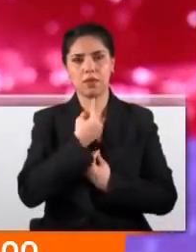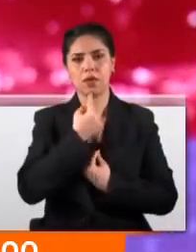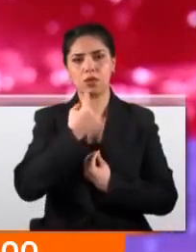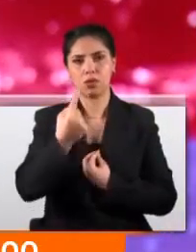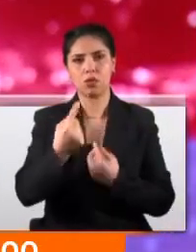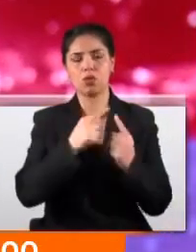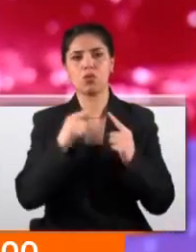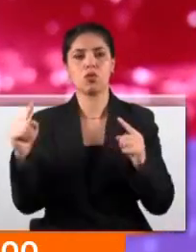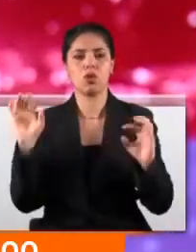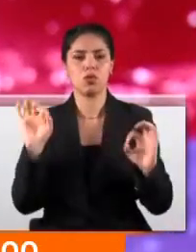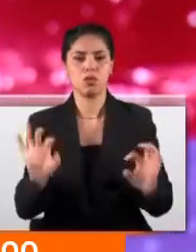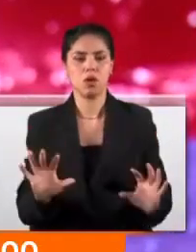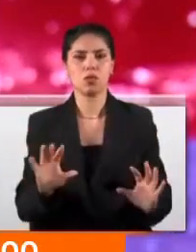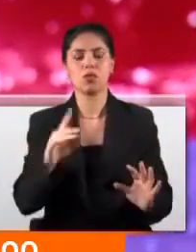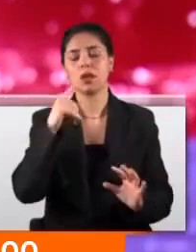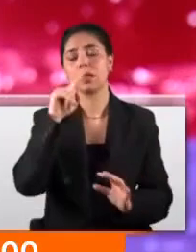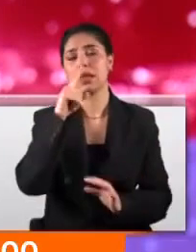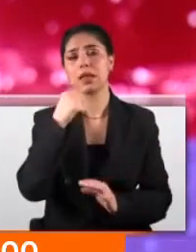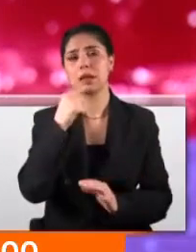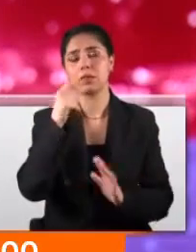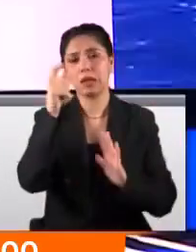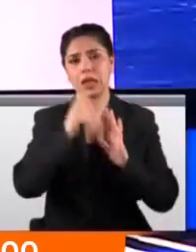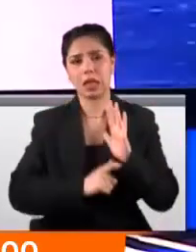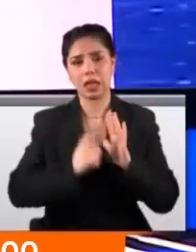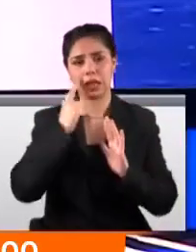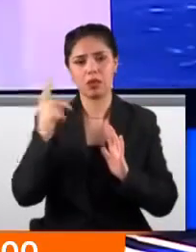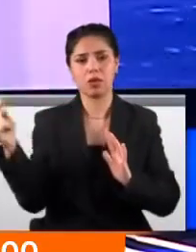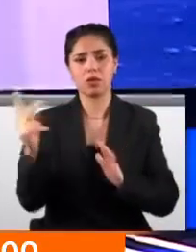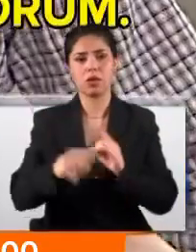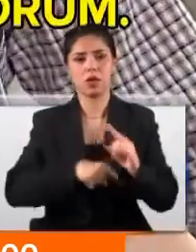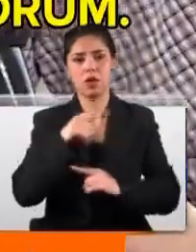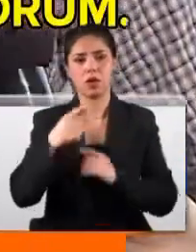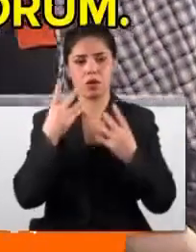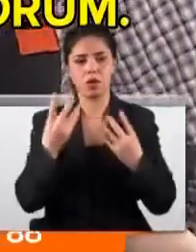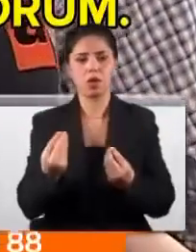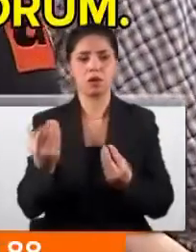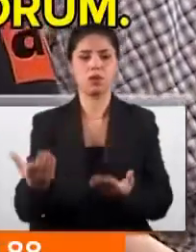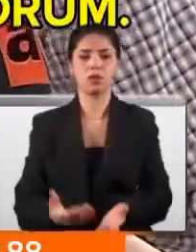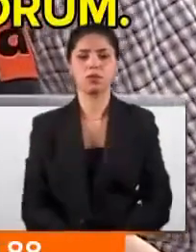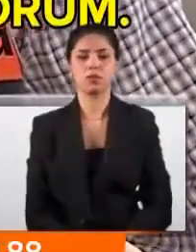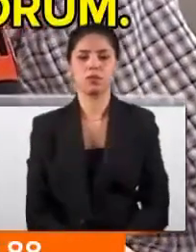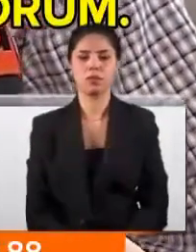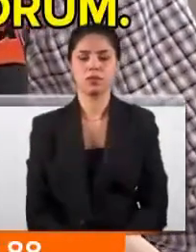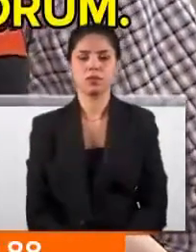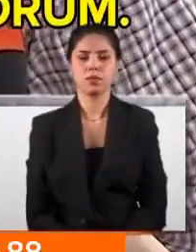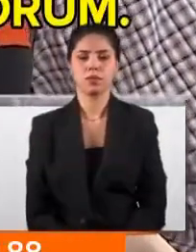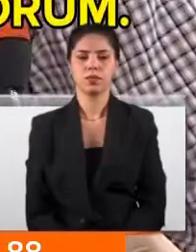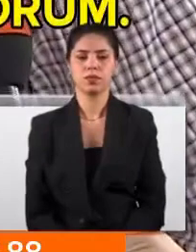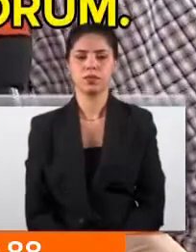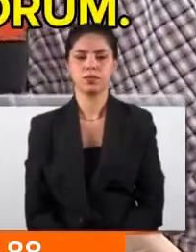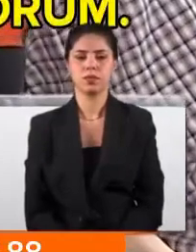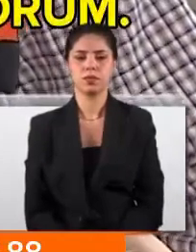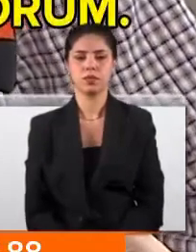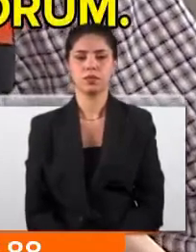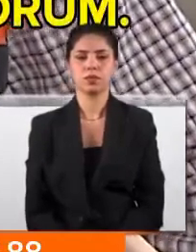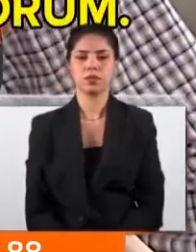olan süreci başlattık. Bir kırmızı bülten çıkarıyoruz. Sağ olsun bakanımız ilgilendi, olaya